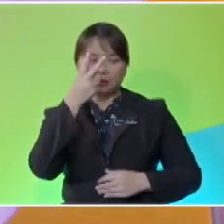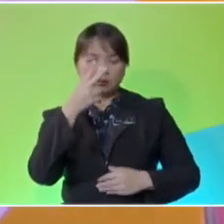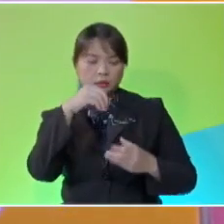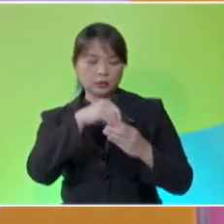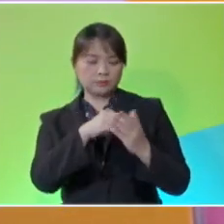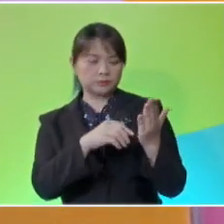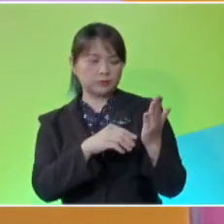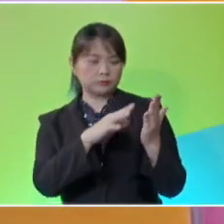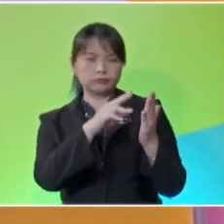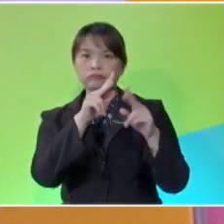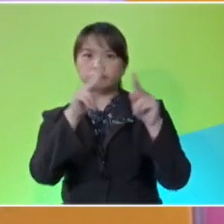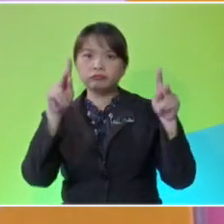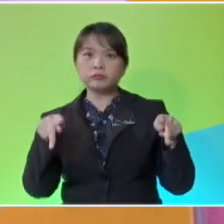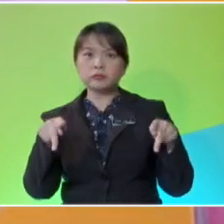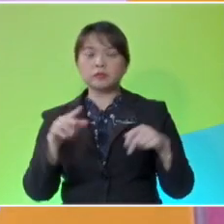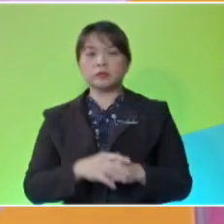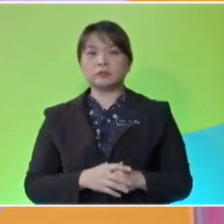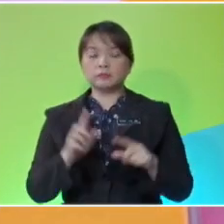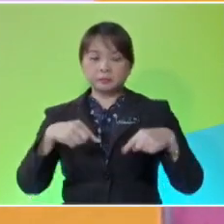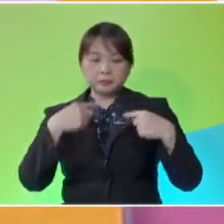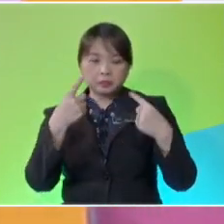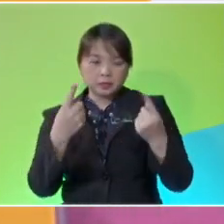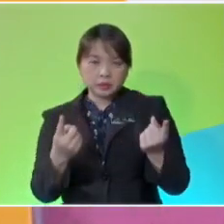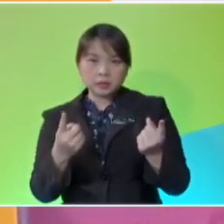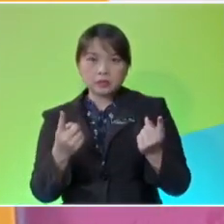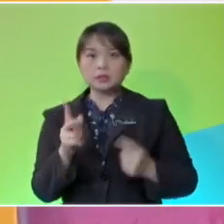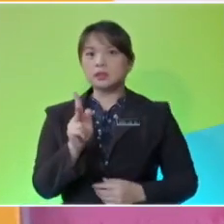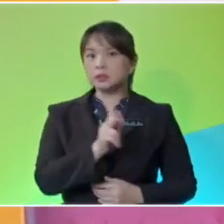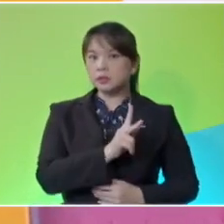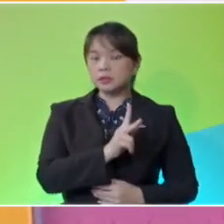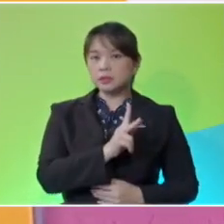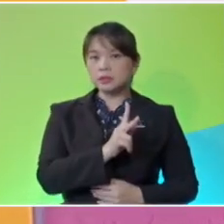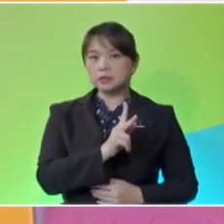Oke pergi ke kiri